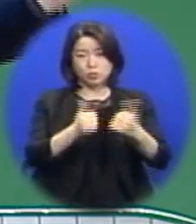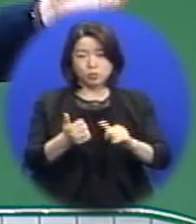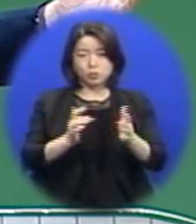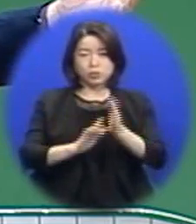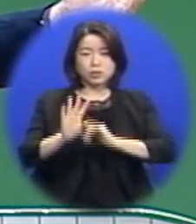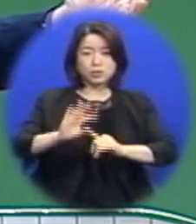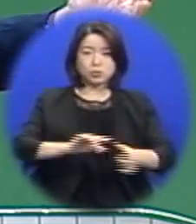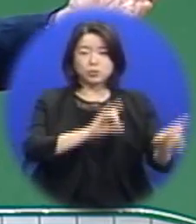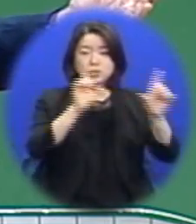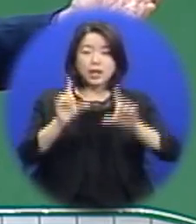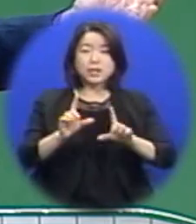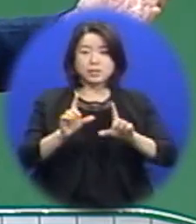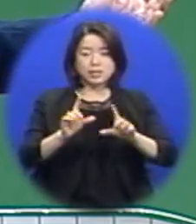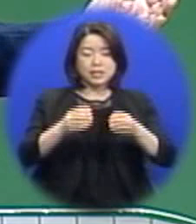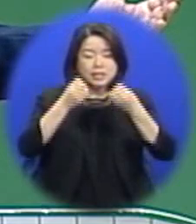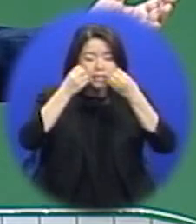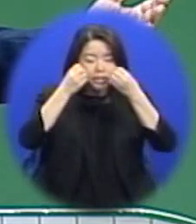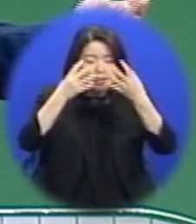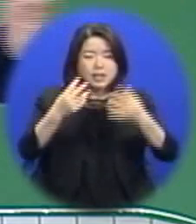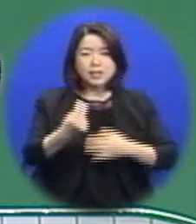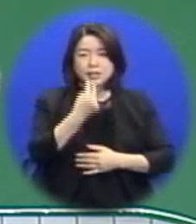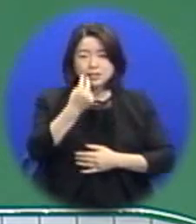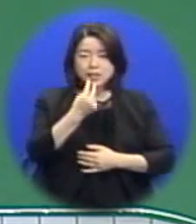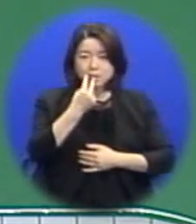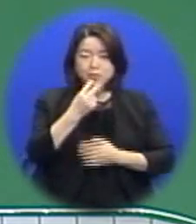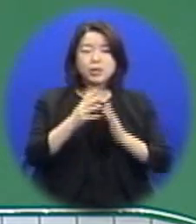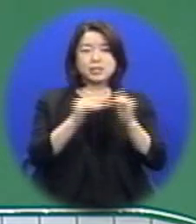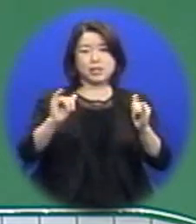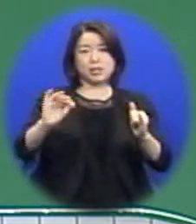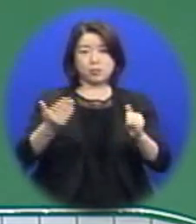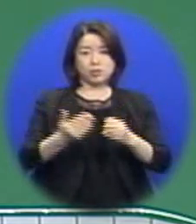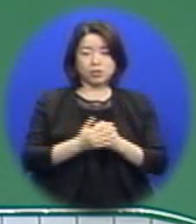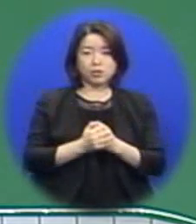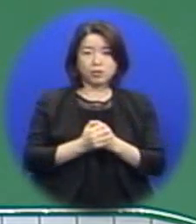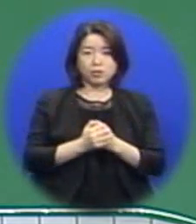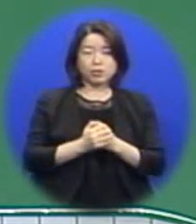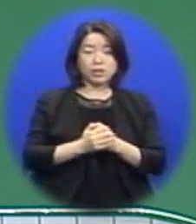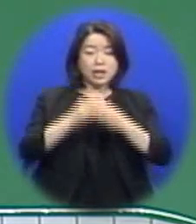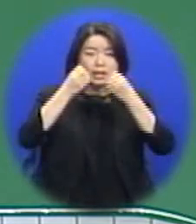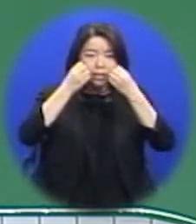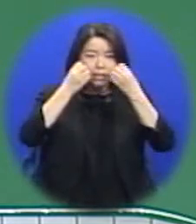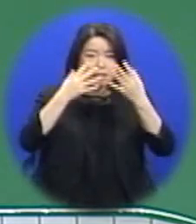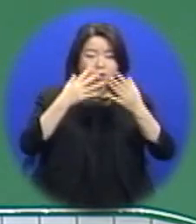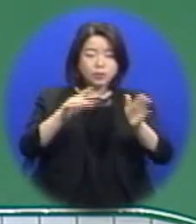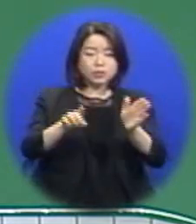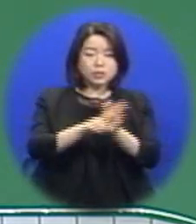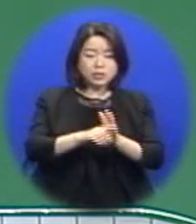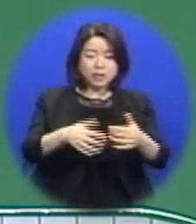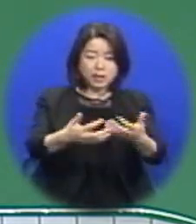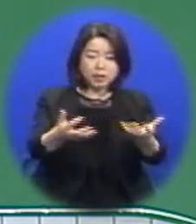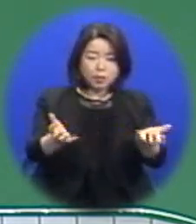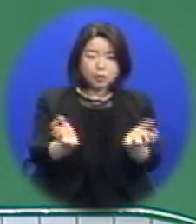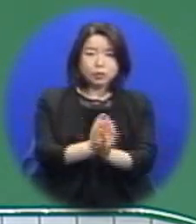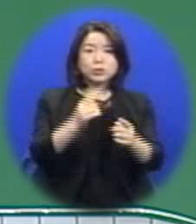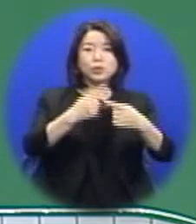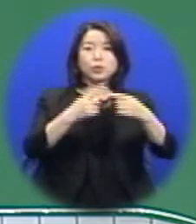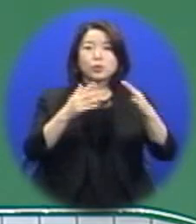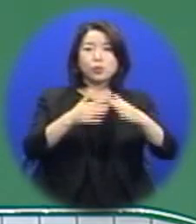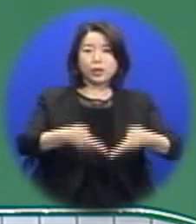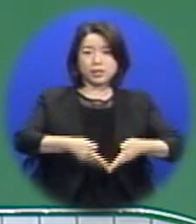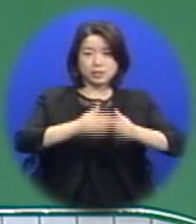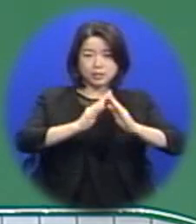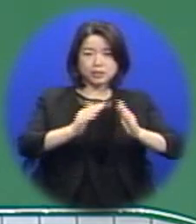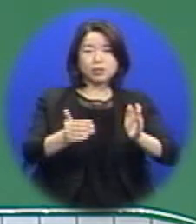새 생명의 사람이 됩니다. 그리고 새로운 신앙 공동체인 교회가 생깁니다. 하나님의